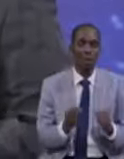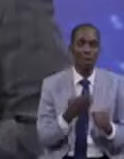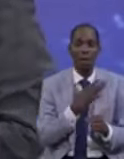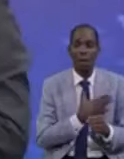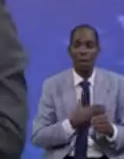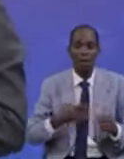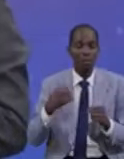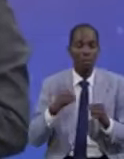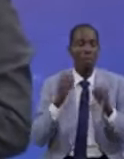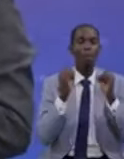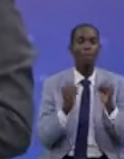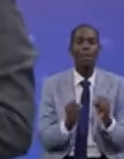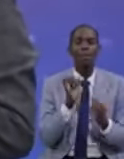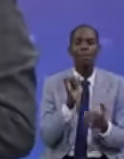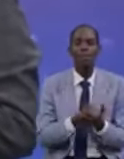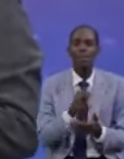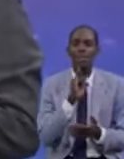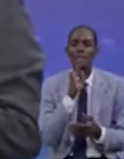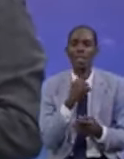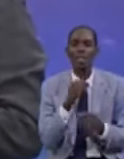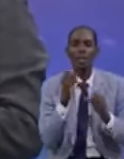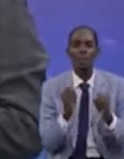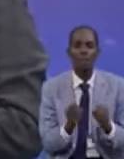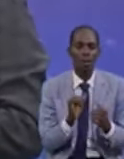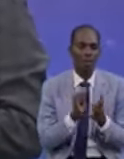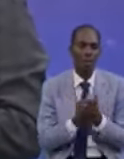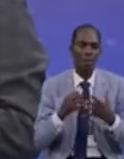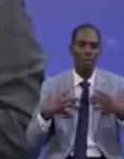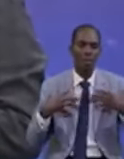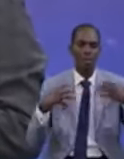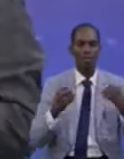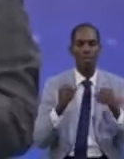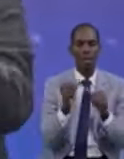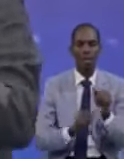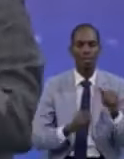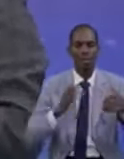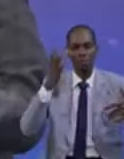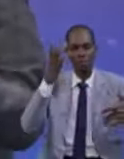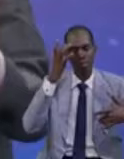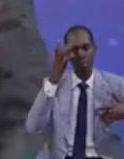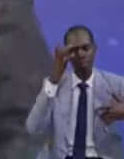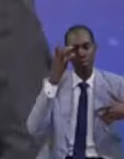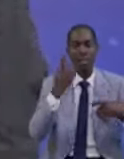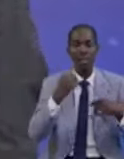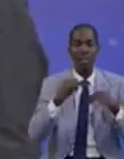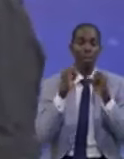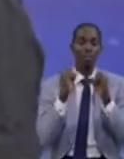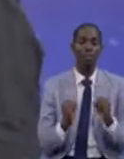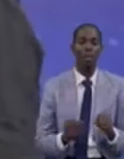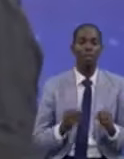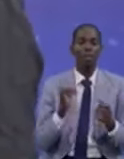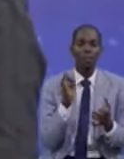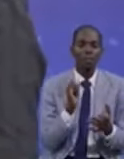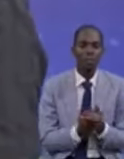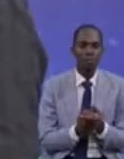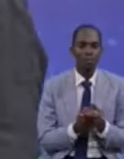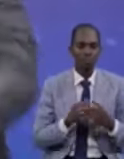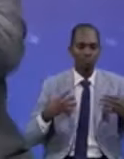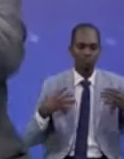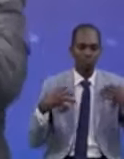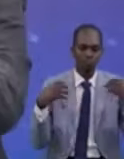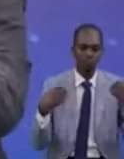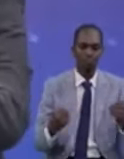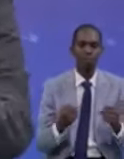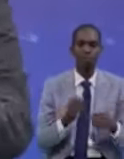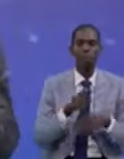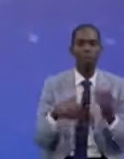la puissance qui guérit toute maladie la puissance qui fortifie les faibles et si